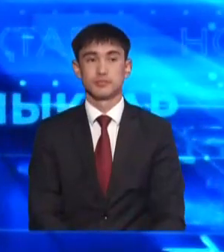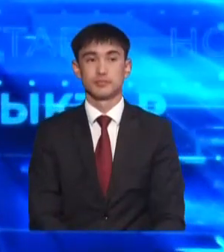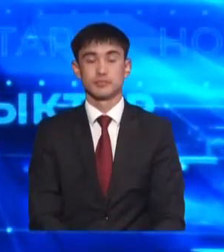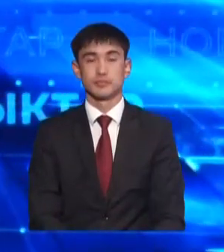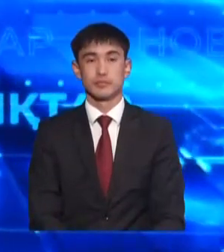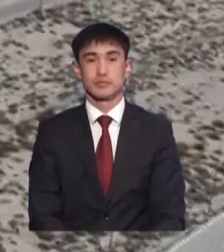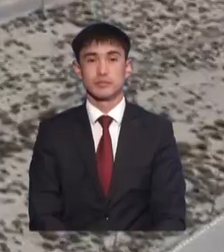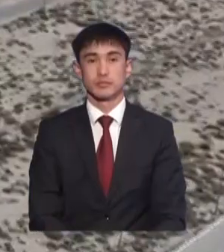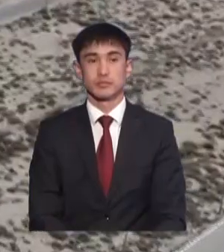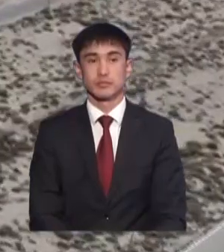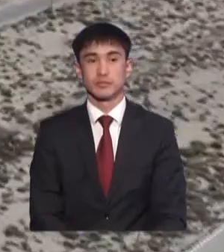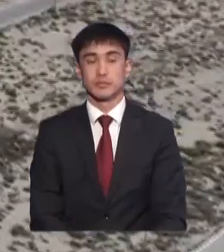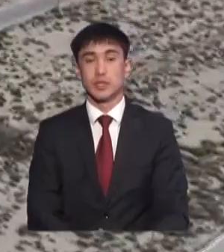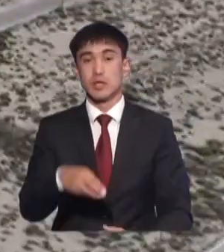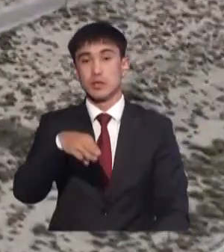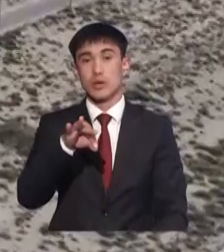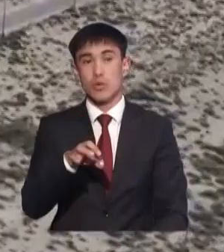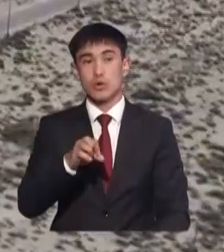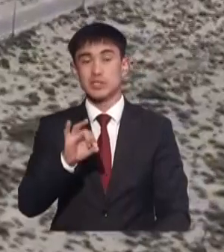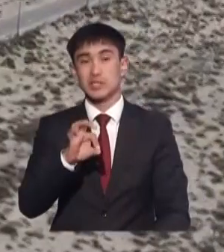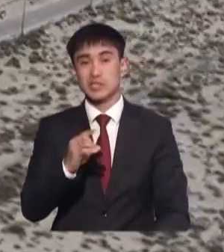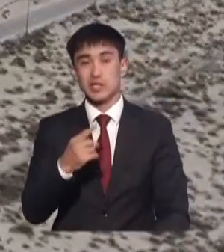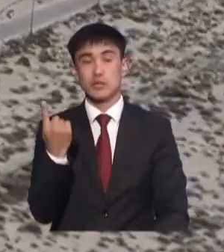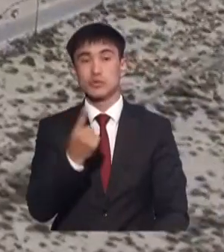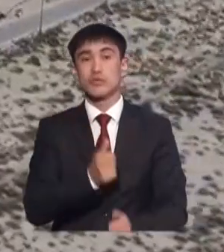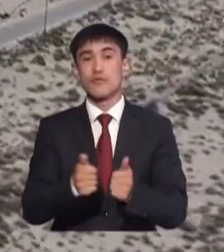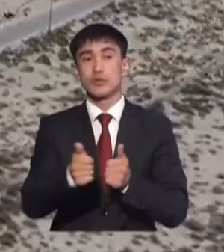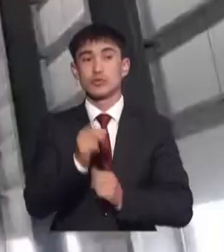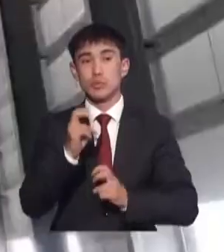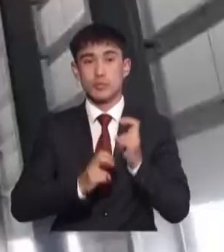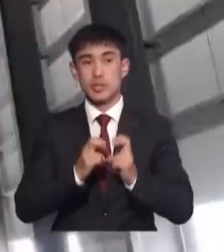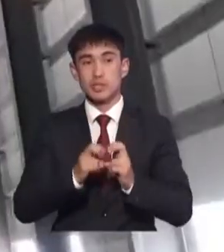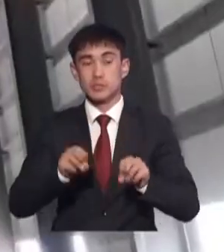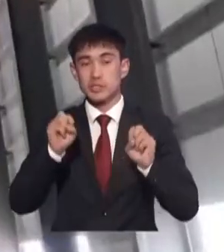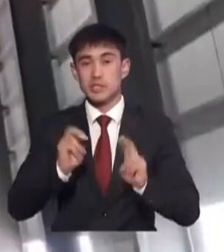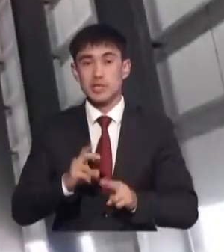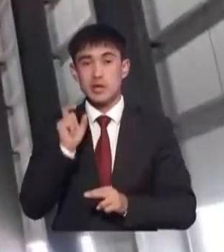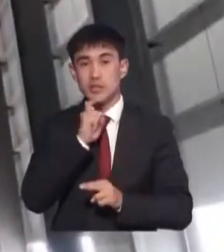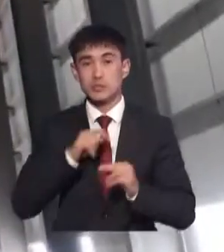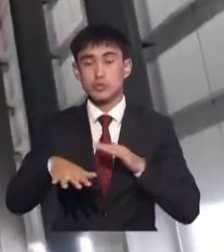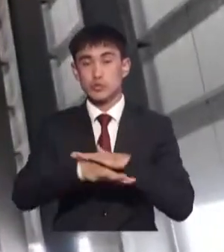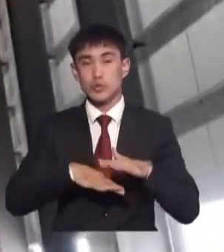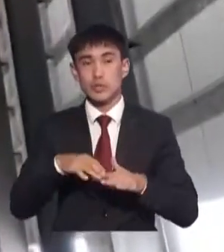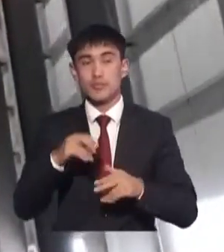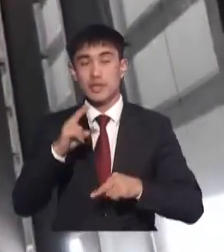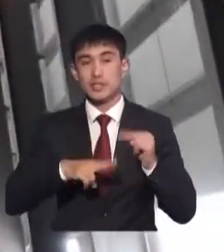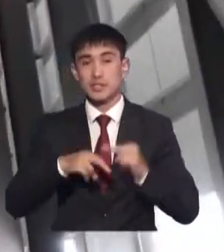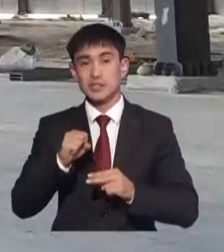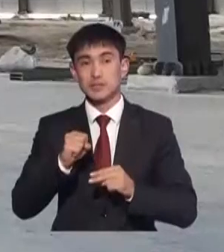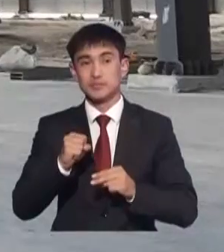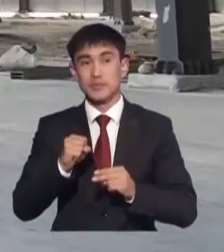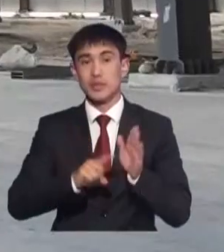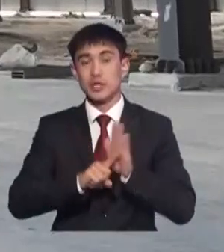подробнее. Товарищество «Стандарт Стил» – одно из ведущих предприятий в специальной экономической зоне. Строительство